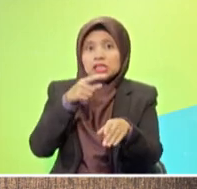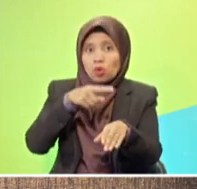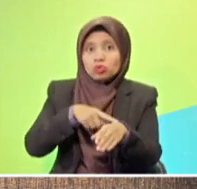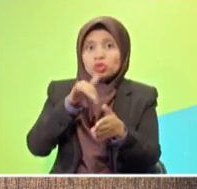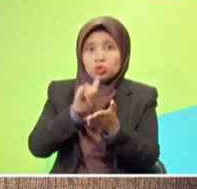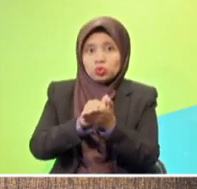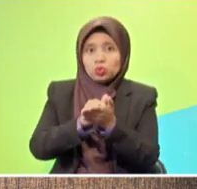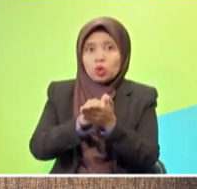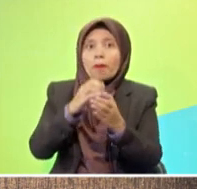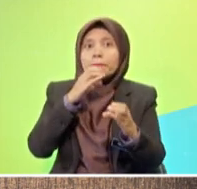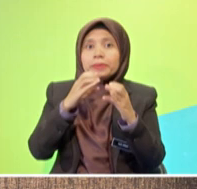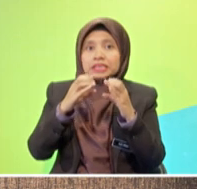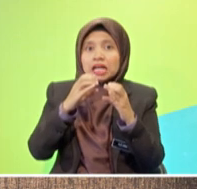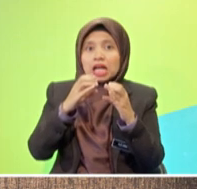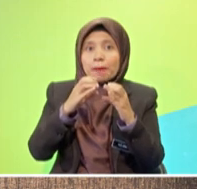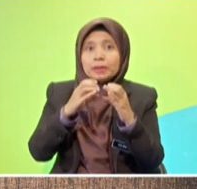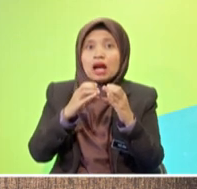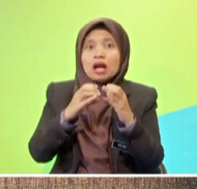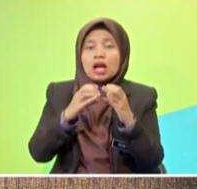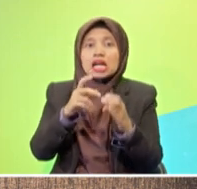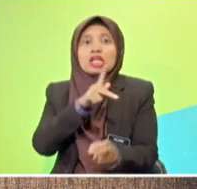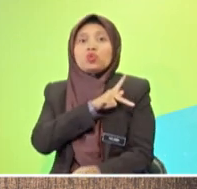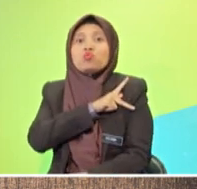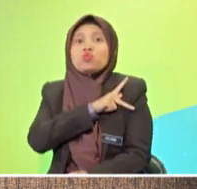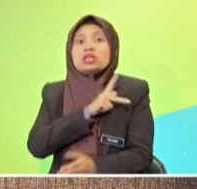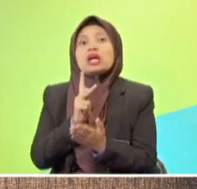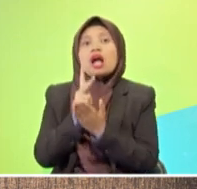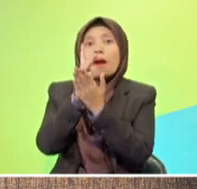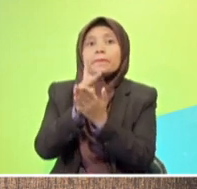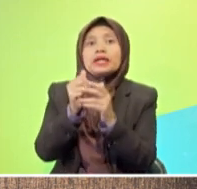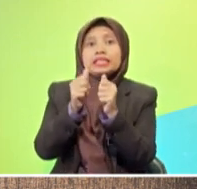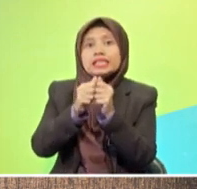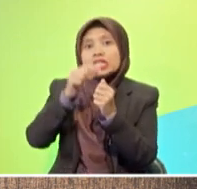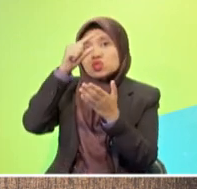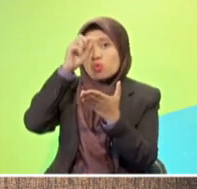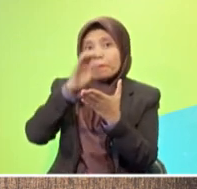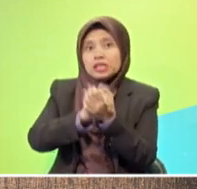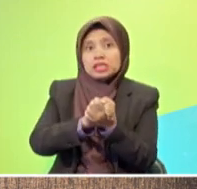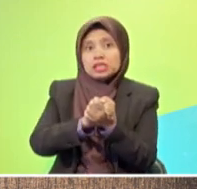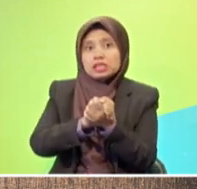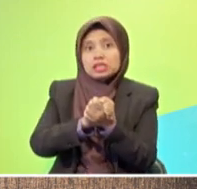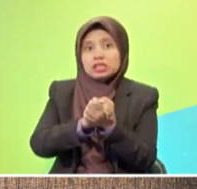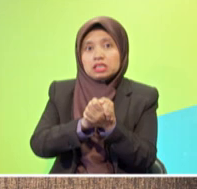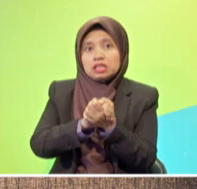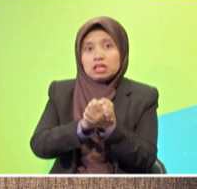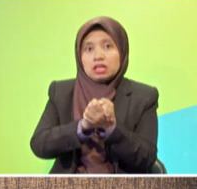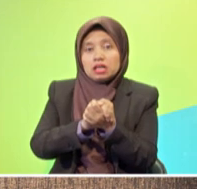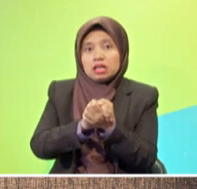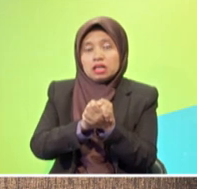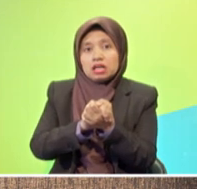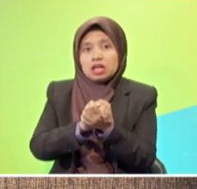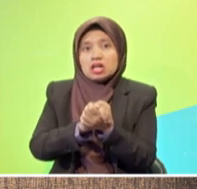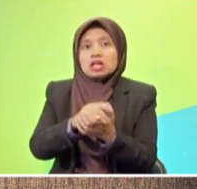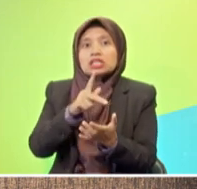itu bercakaplah Istri Juragan kapal itu dengan suaminya katanya Ayuha juragan